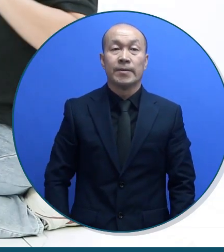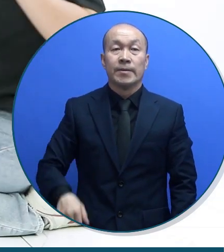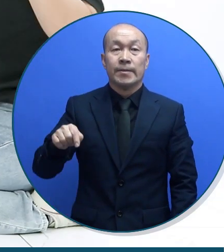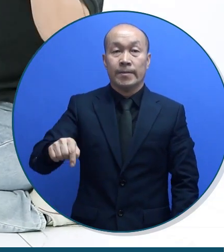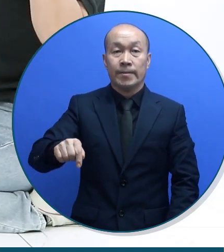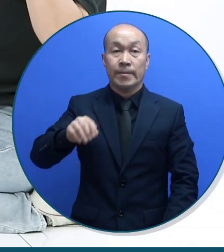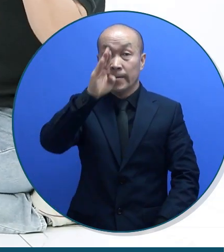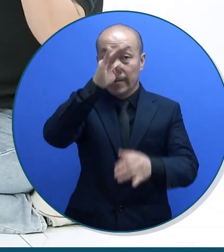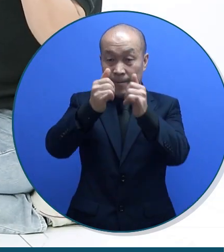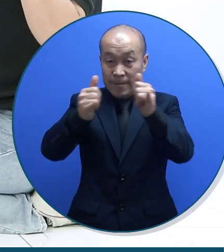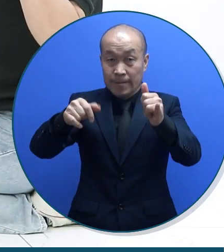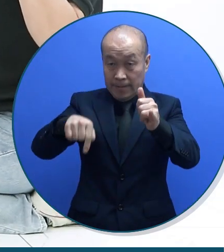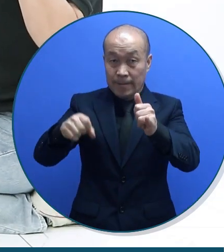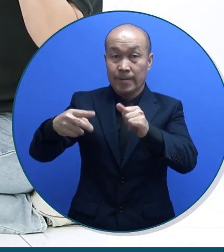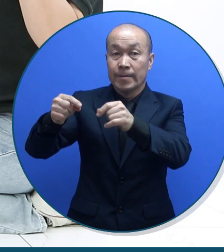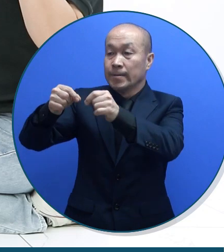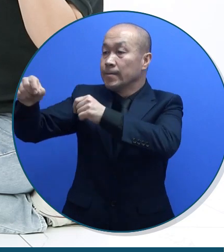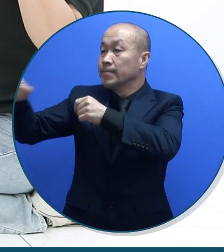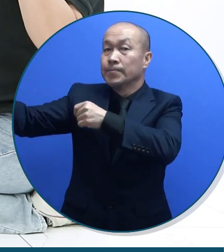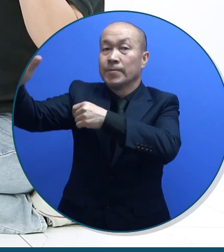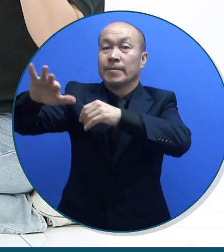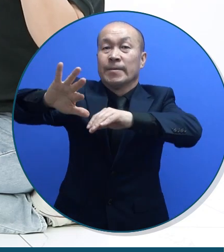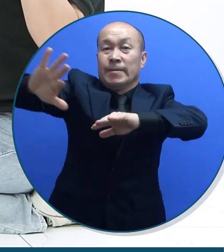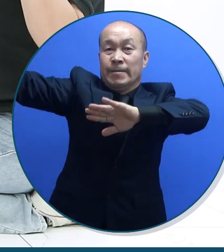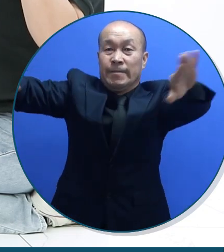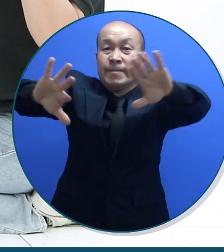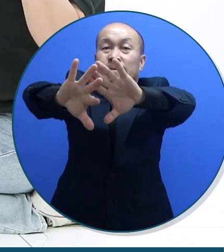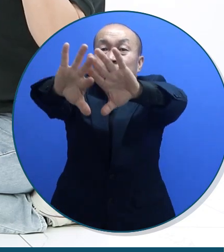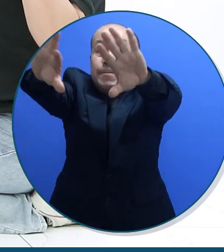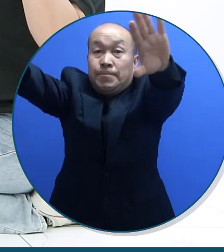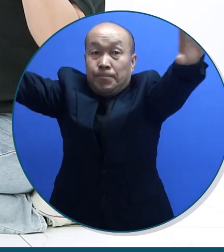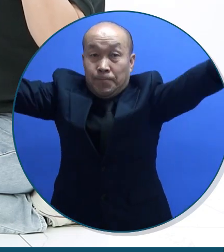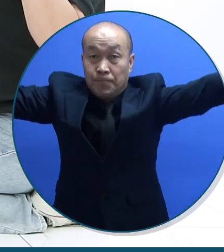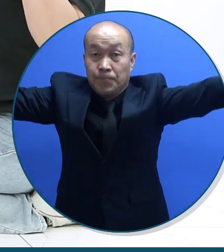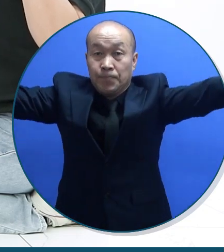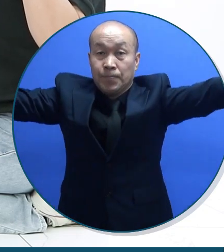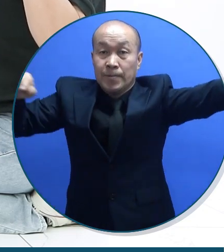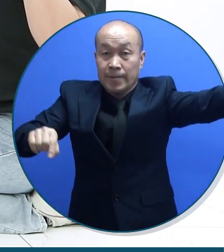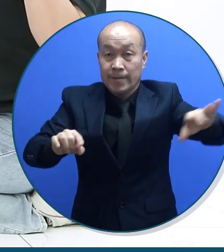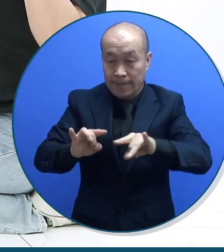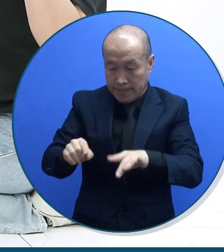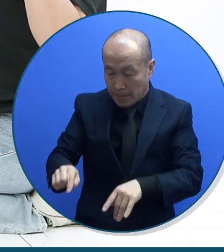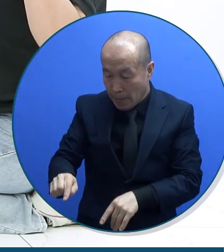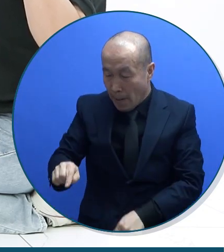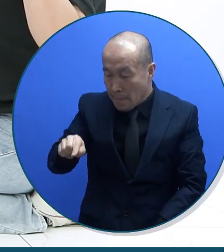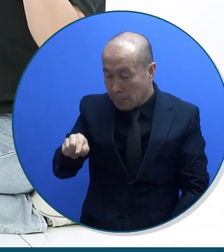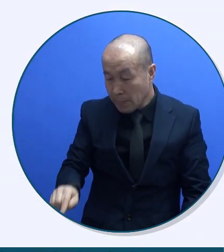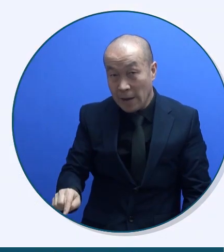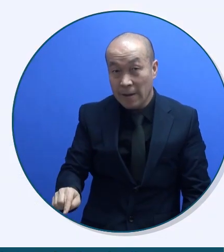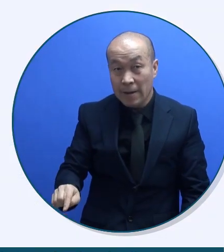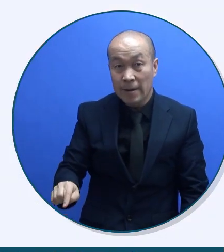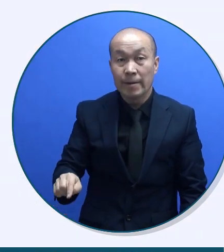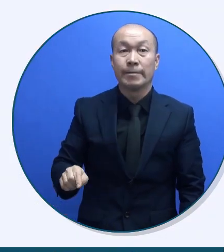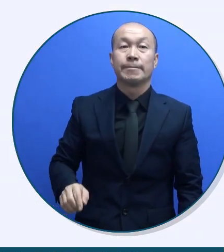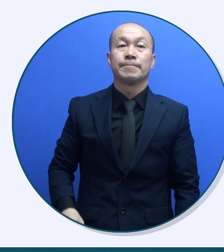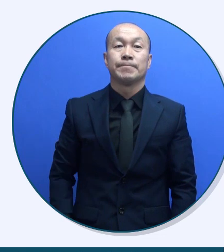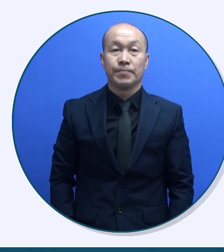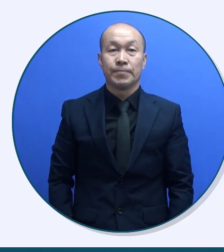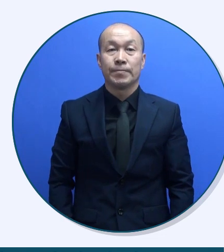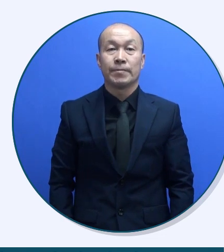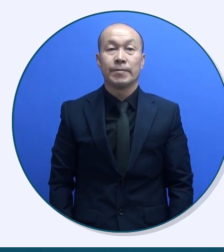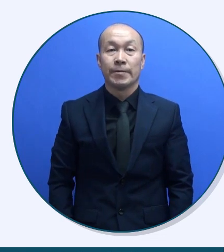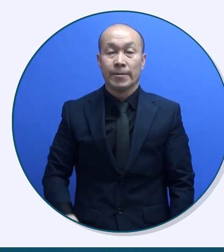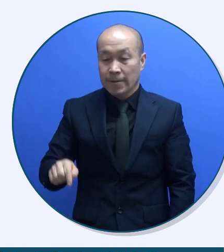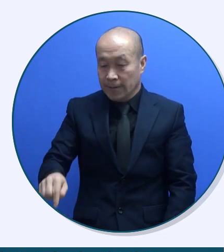모두가 환자에게서 떨어져 접촉하지 않고 있다면 이때 깜빡이는 정기적 충격 버튼을 누릅니다. 환자에게